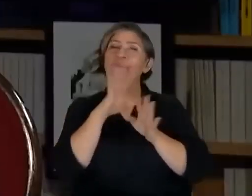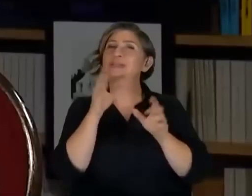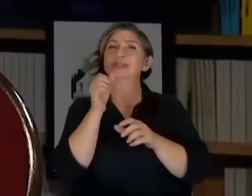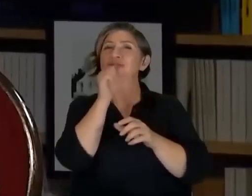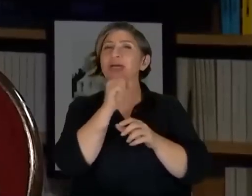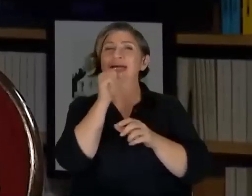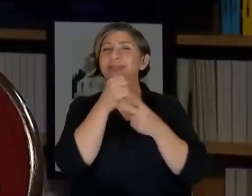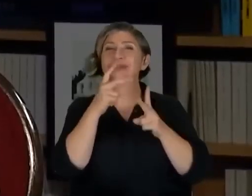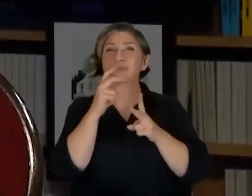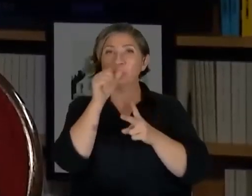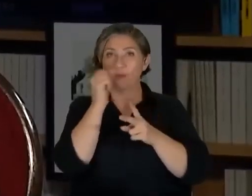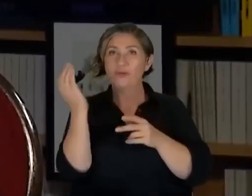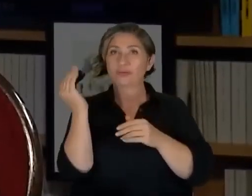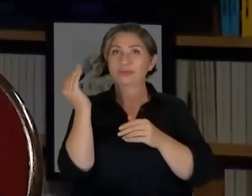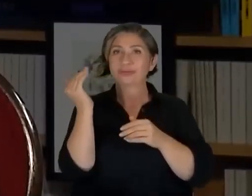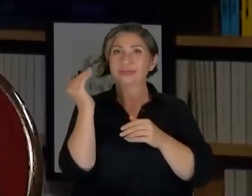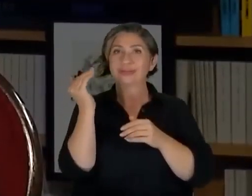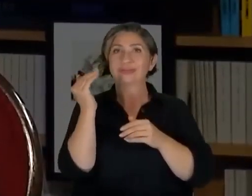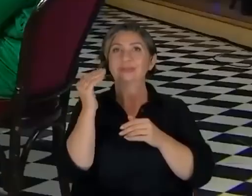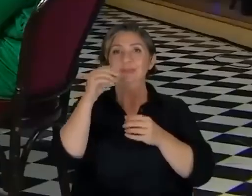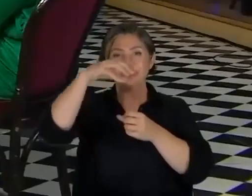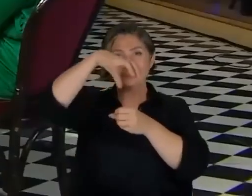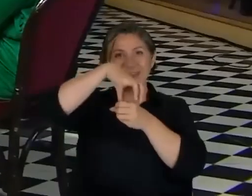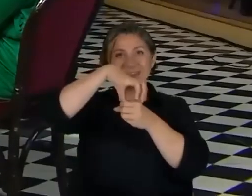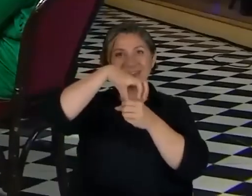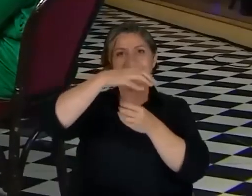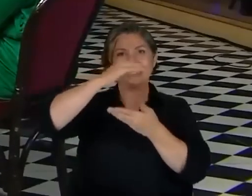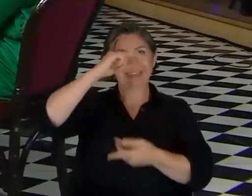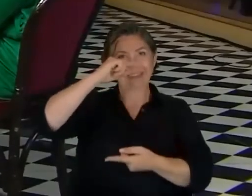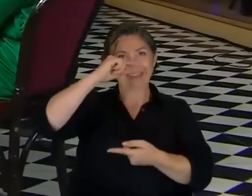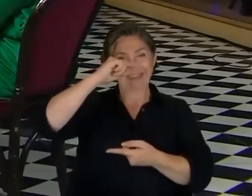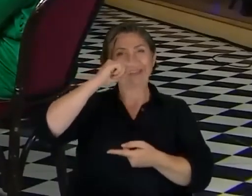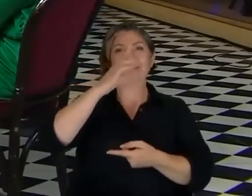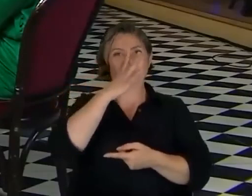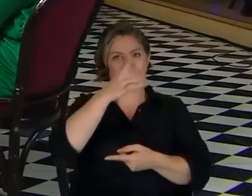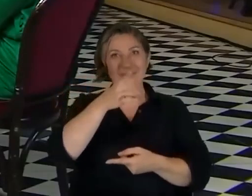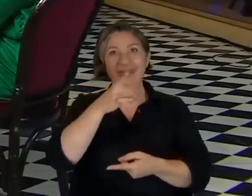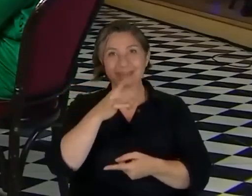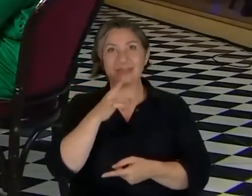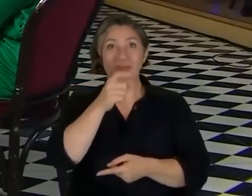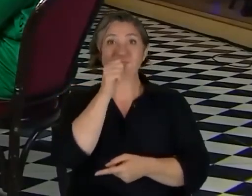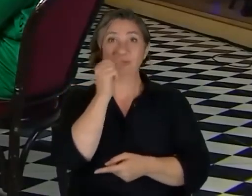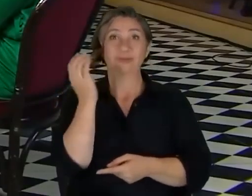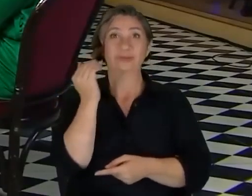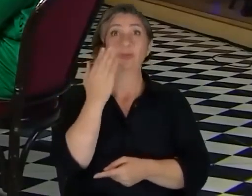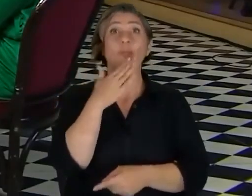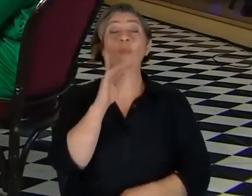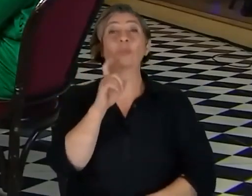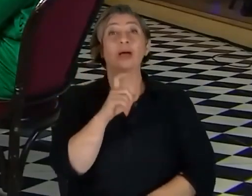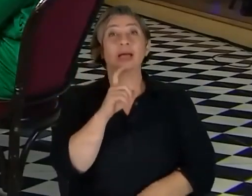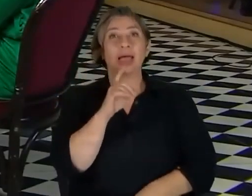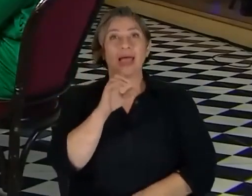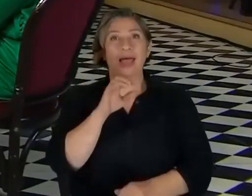şarkı söylüyorum. Bir mikrofon geliyor mu? Mikrofon hani böyle topuz gibi, evet, bir şey var şu boyutta. Değil mi, öyle bir şey yok mu?